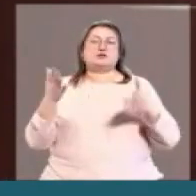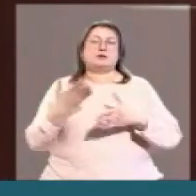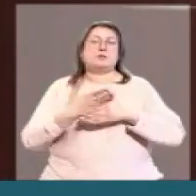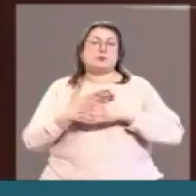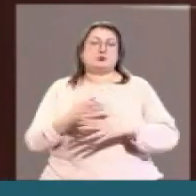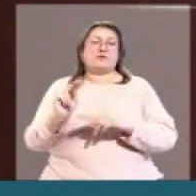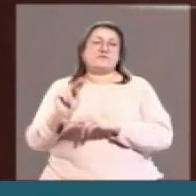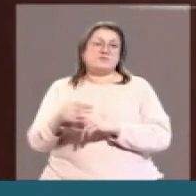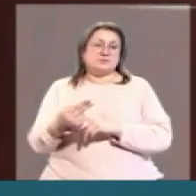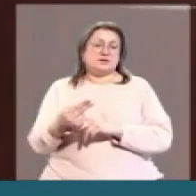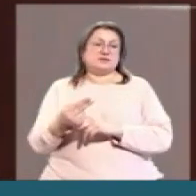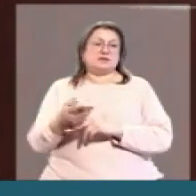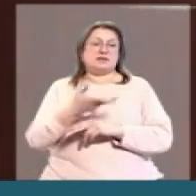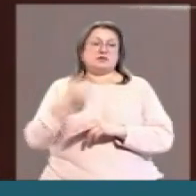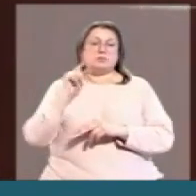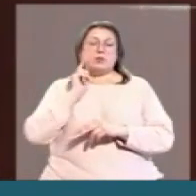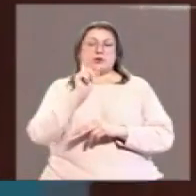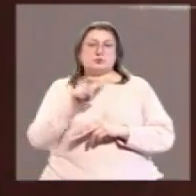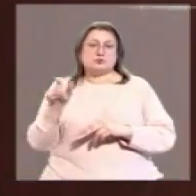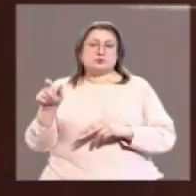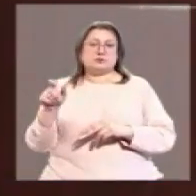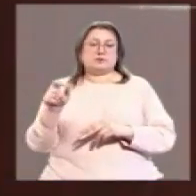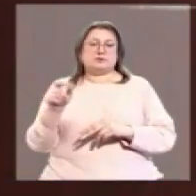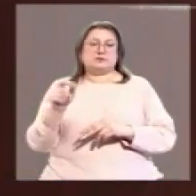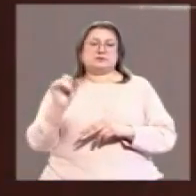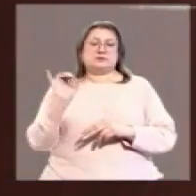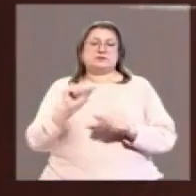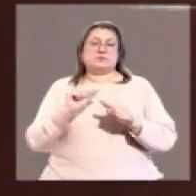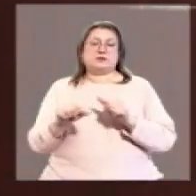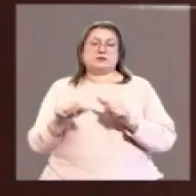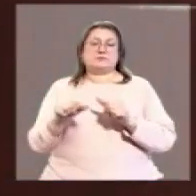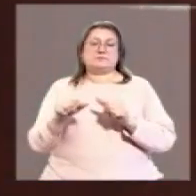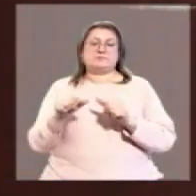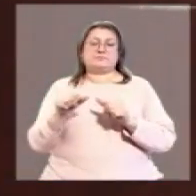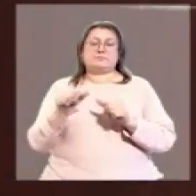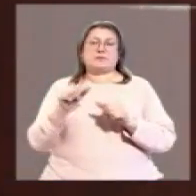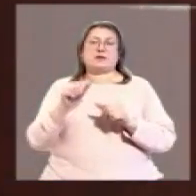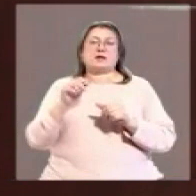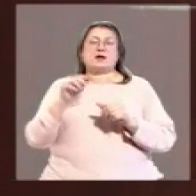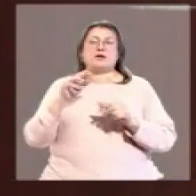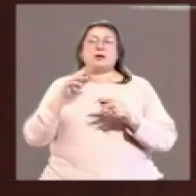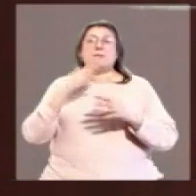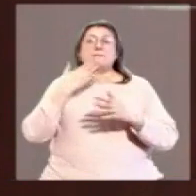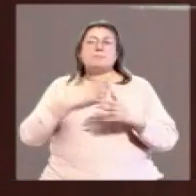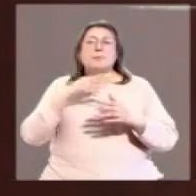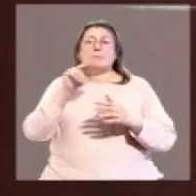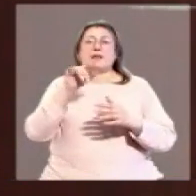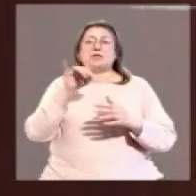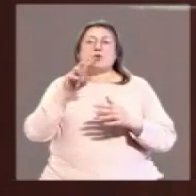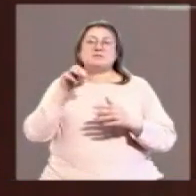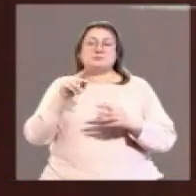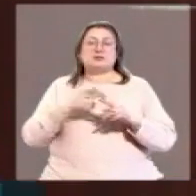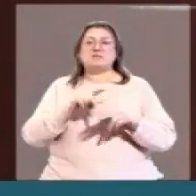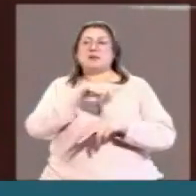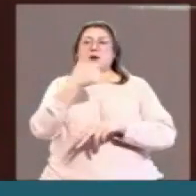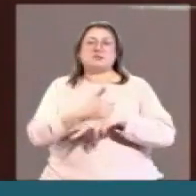в воспитании нашей молодежи и именно в патриотическом воспитании. Ну, потому что патриотизм – это самое